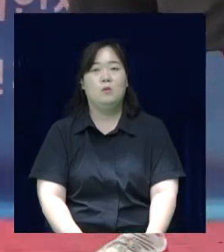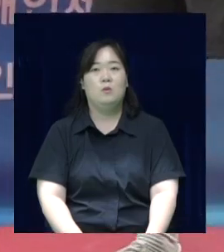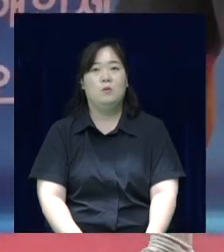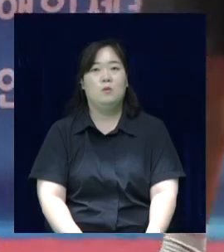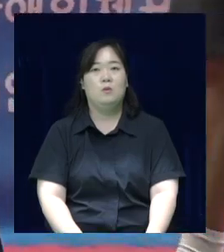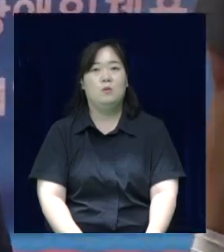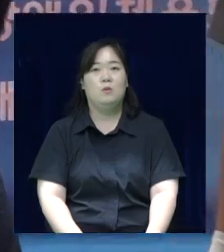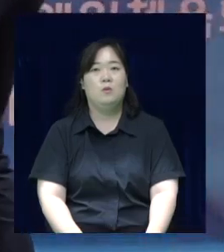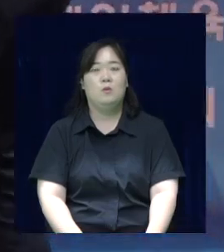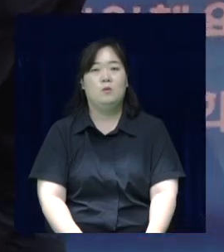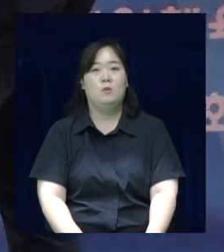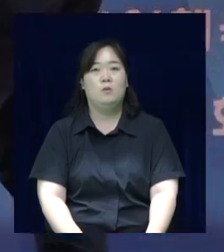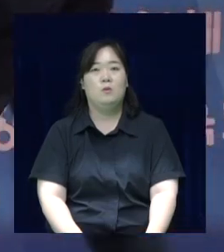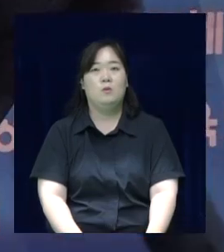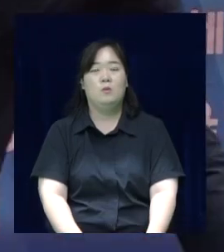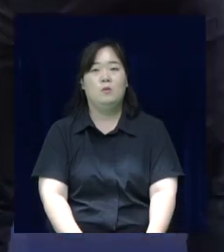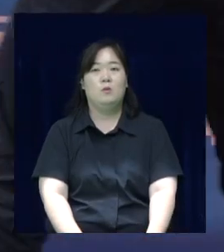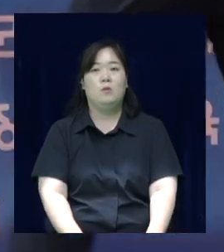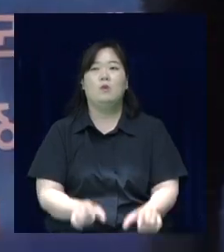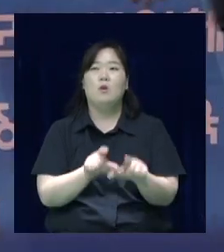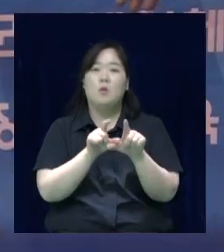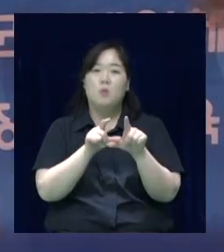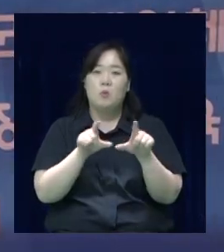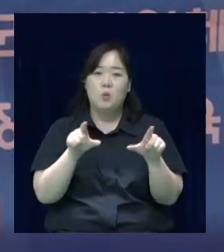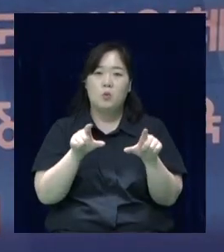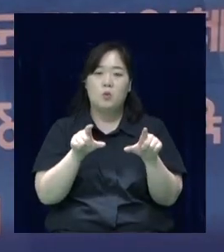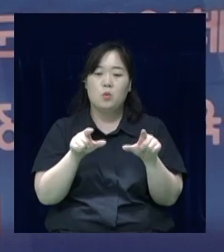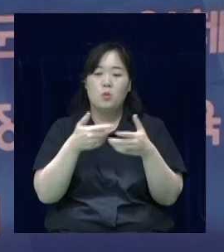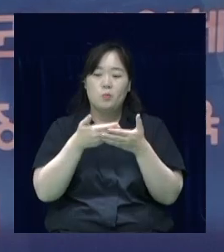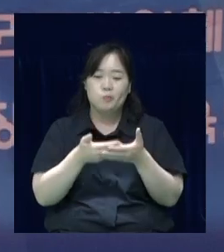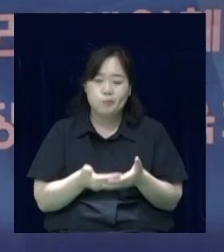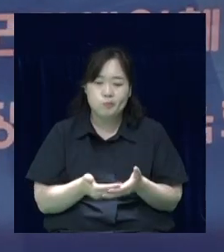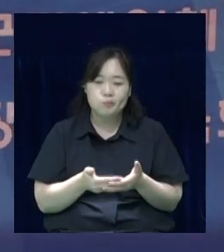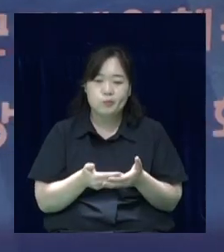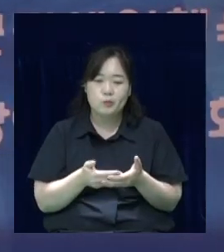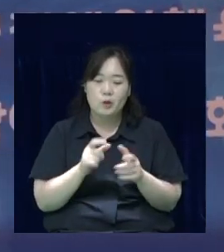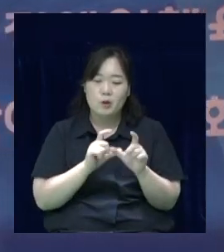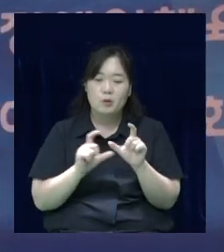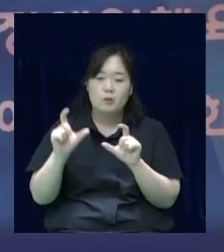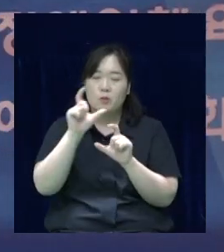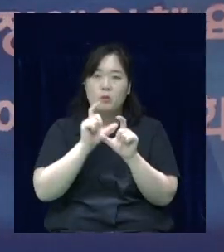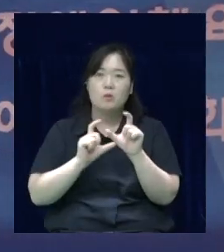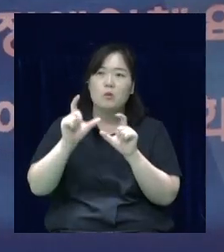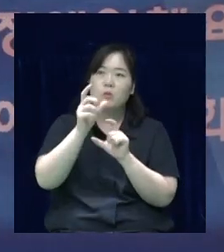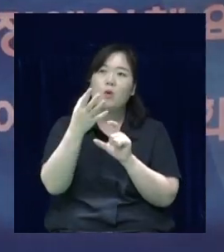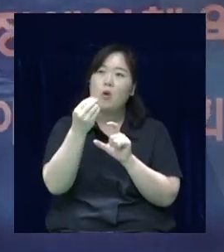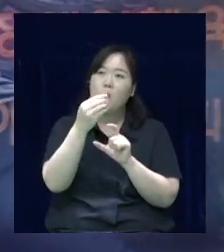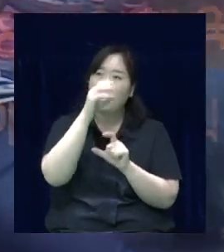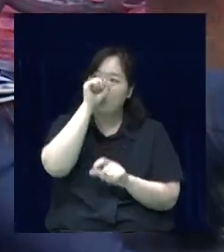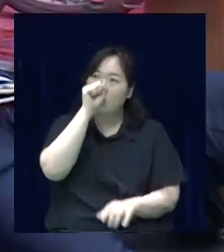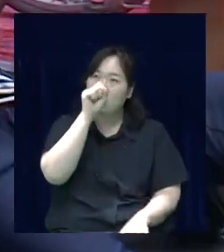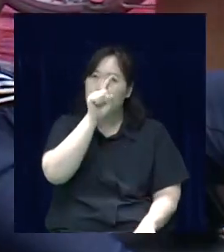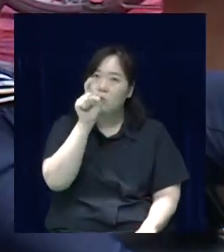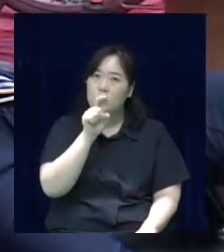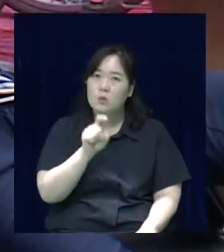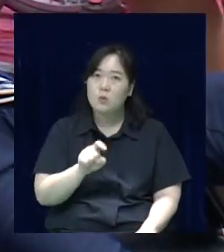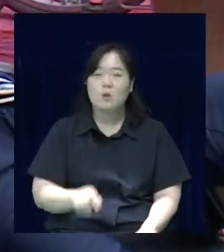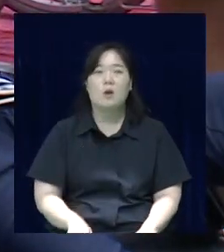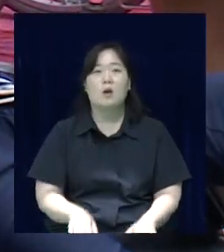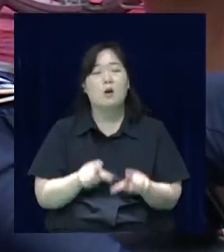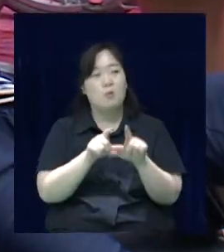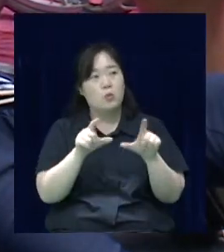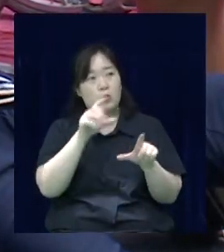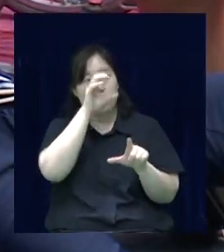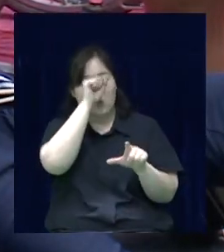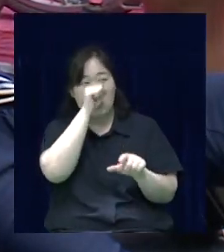보통 선수들이 중량을 늘려나갈 때는 어느 정도가 좀 적당한다고 좀 보시나요? 예, 우리 장애인 역도는 보통 그 상위권